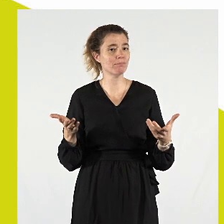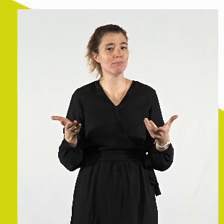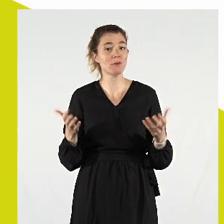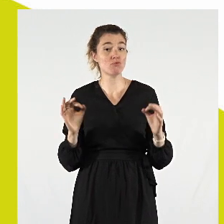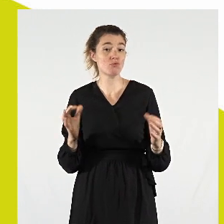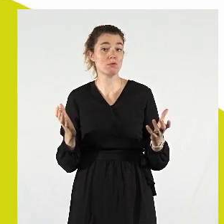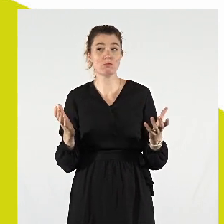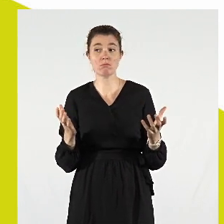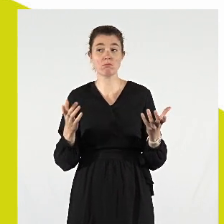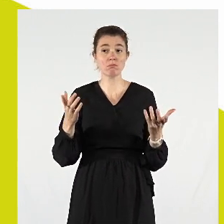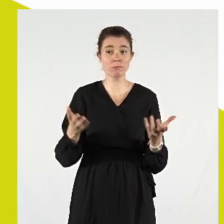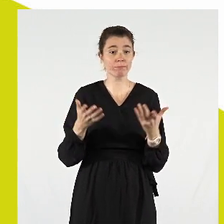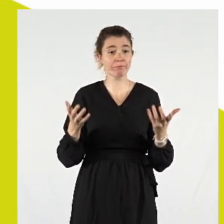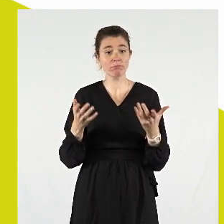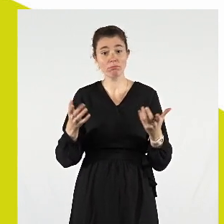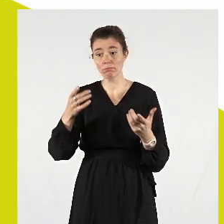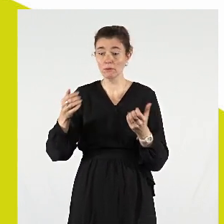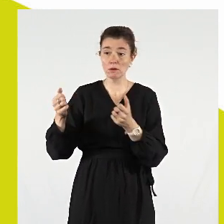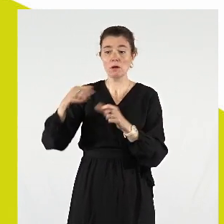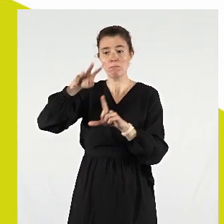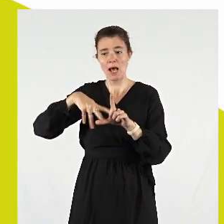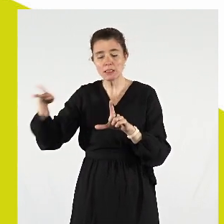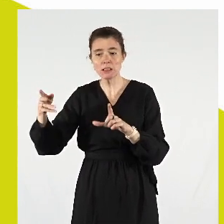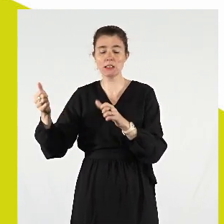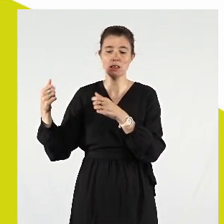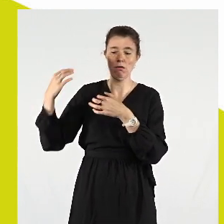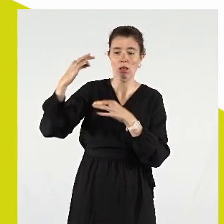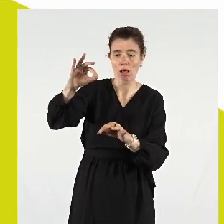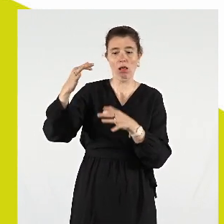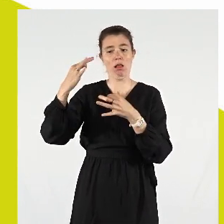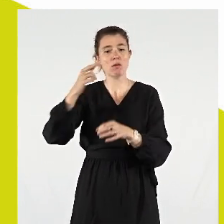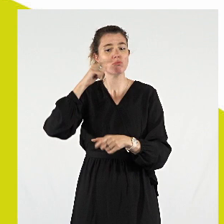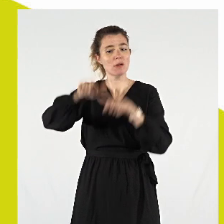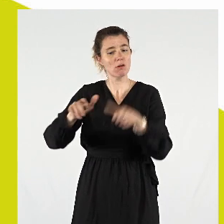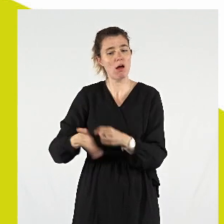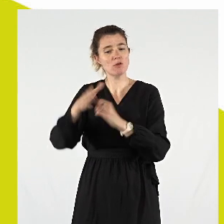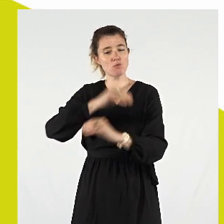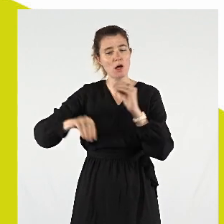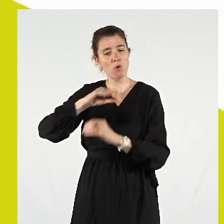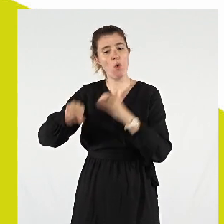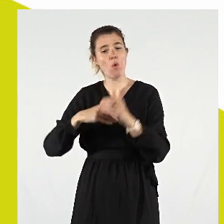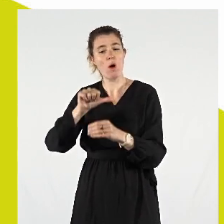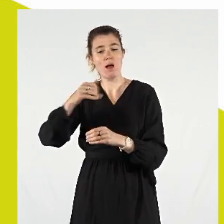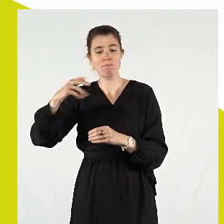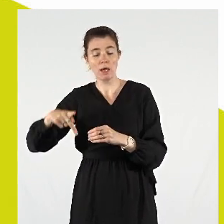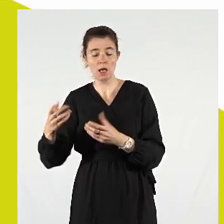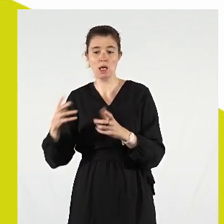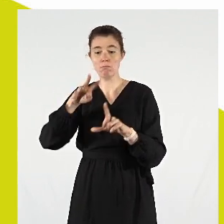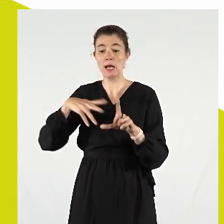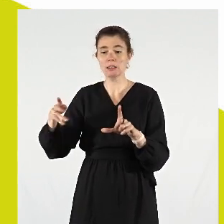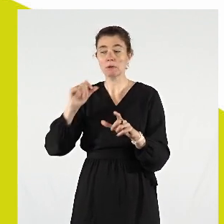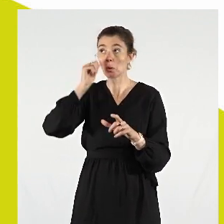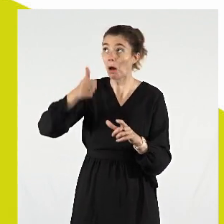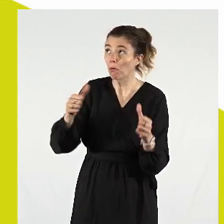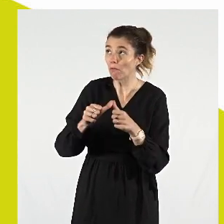Toutes les suggestions de planning qui pèsent sur les aides-soignants, les aides médico-psychologiques, avec cette incertitude du lendemain. Il